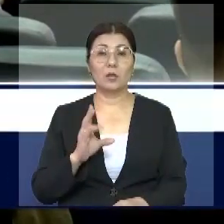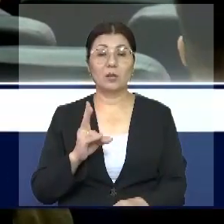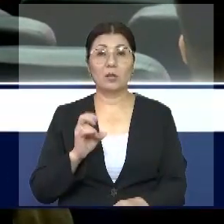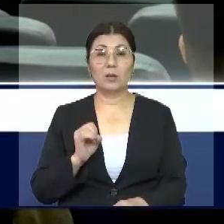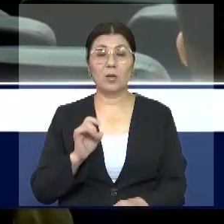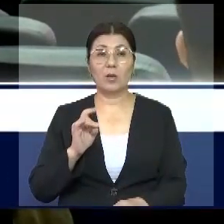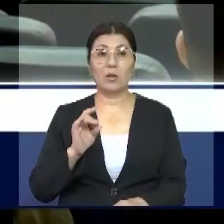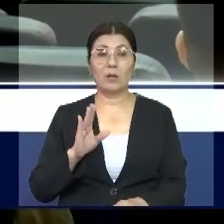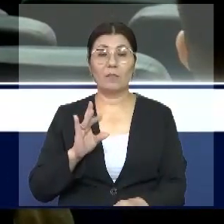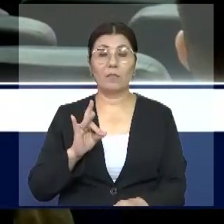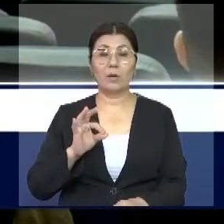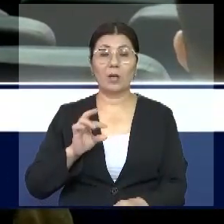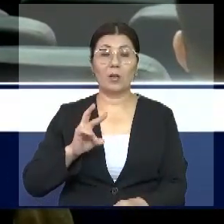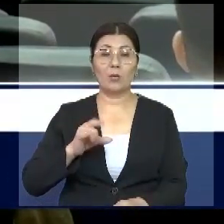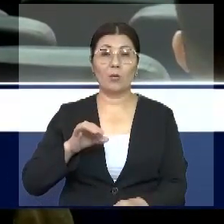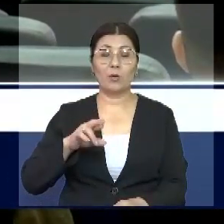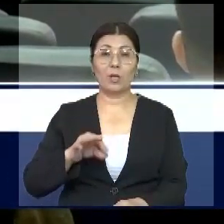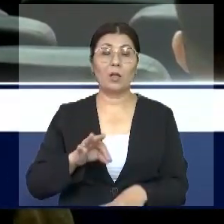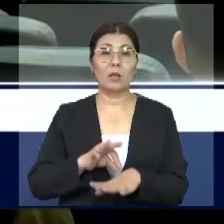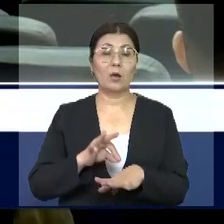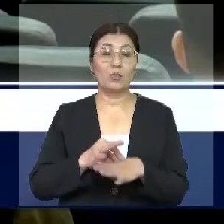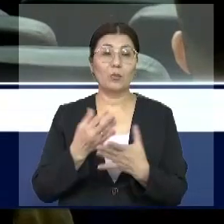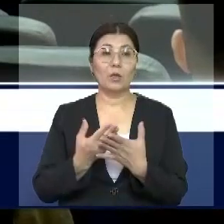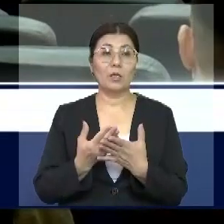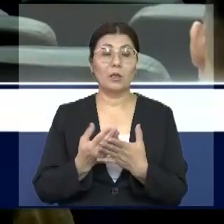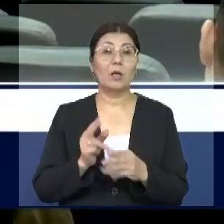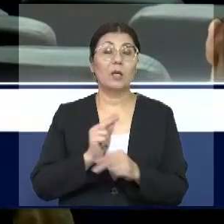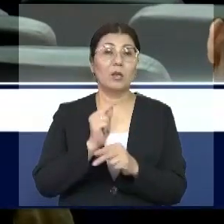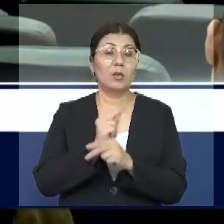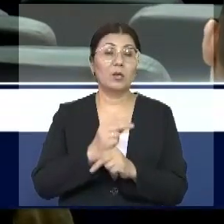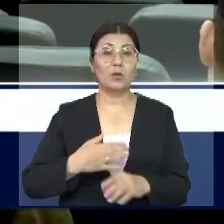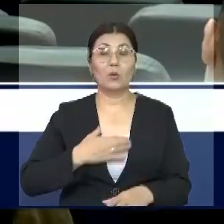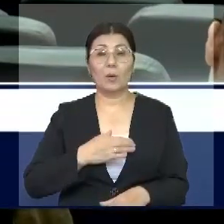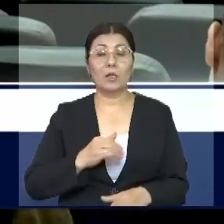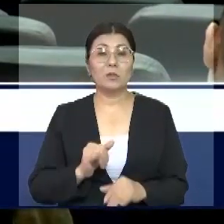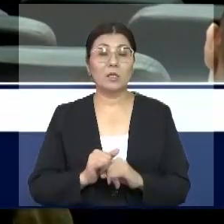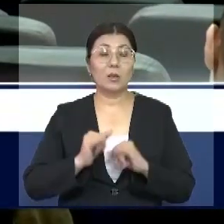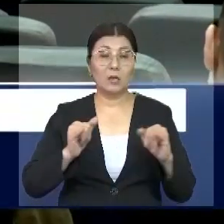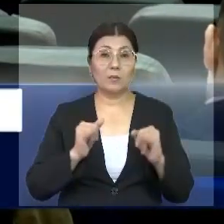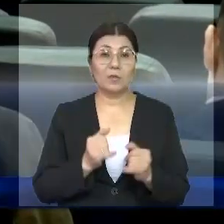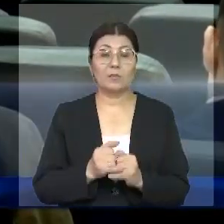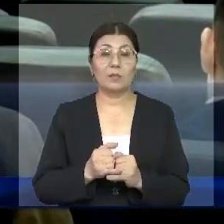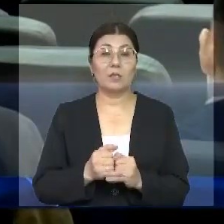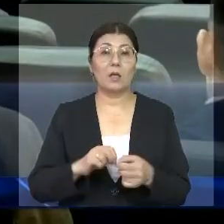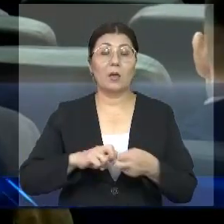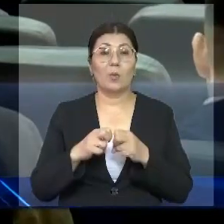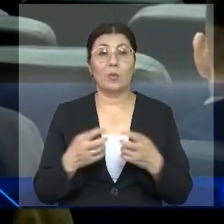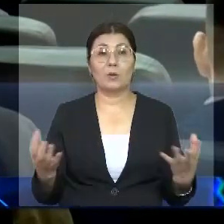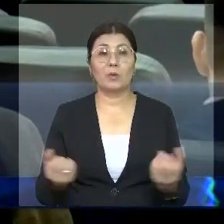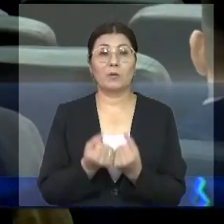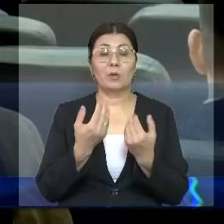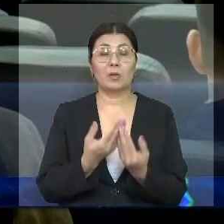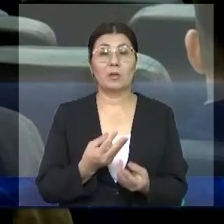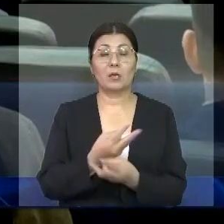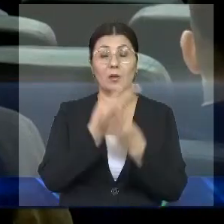неврологиялық аурулар маңыздылығы көтеріліп жатыр. Әсіресе мына ковид пандемиясынан кейін бір үлкен